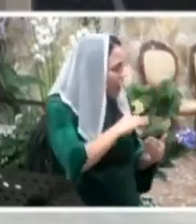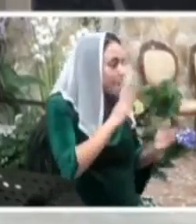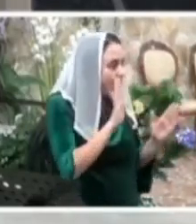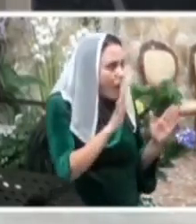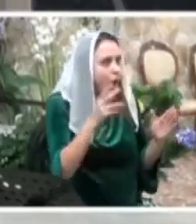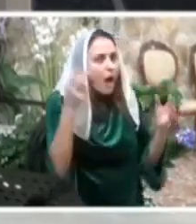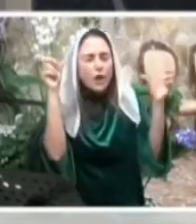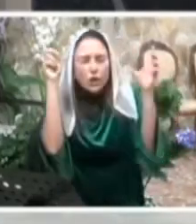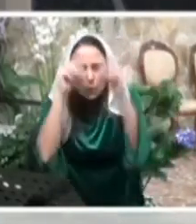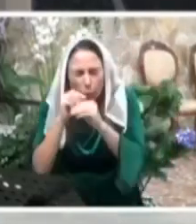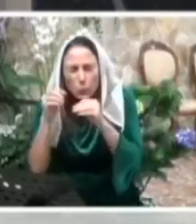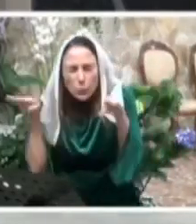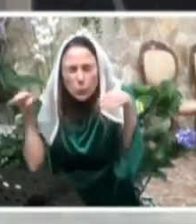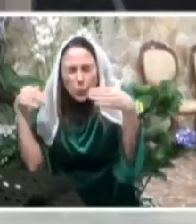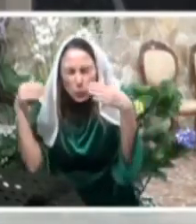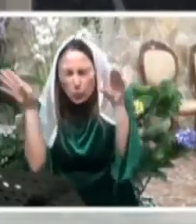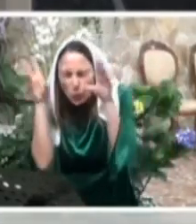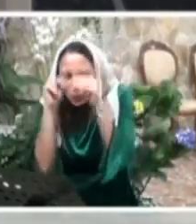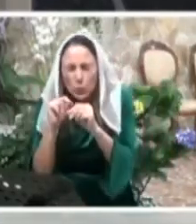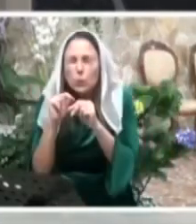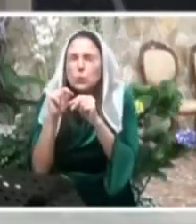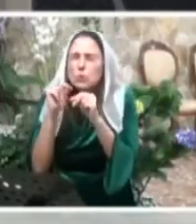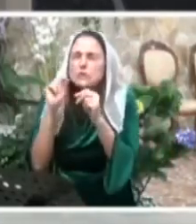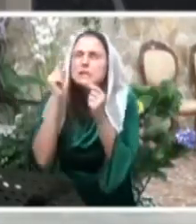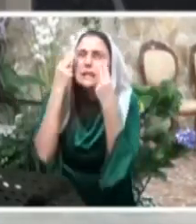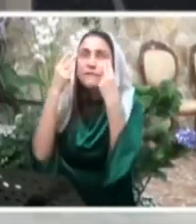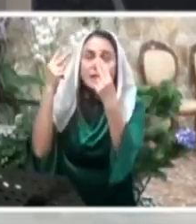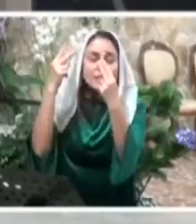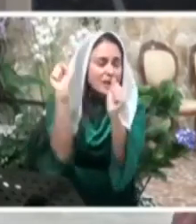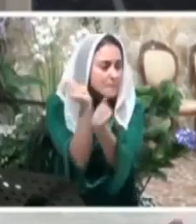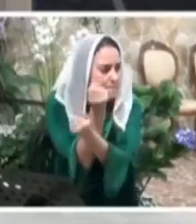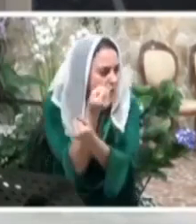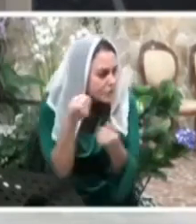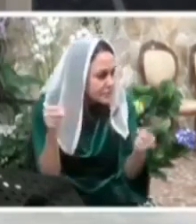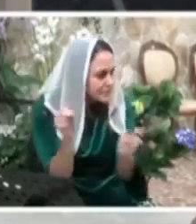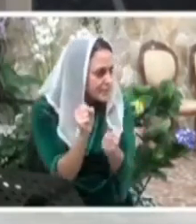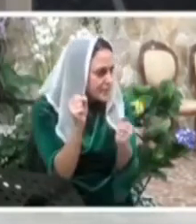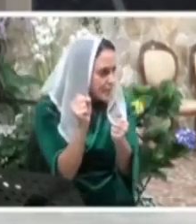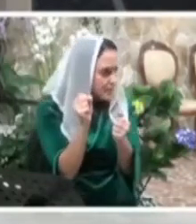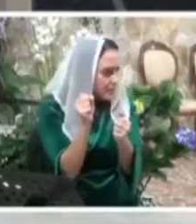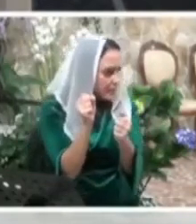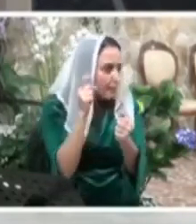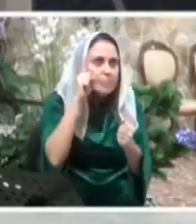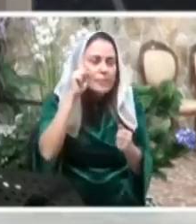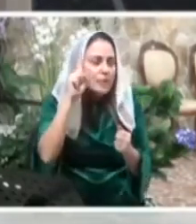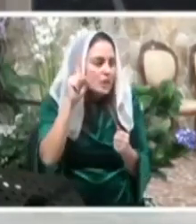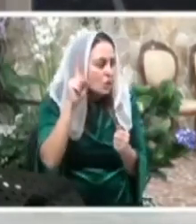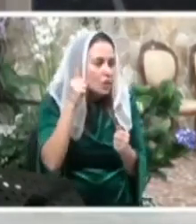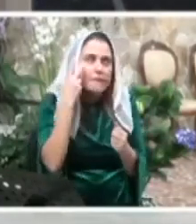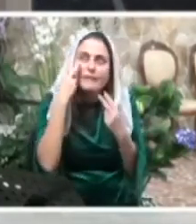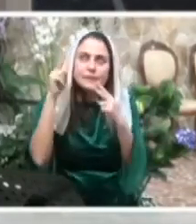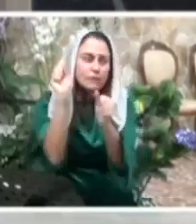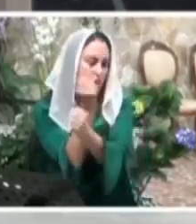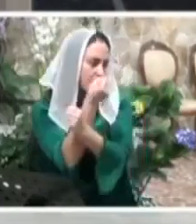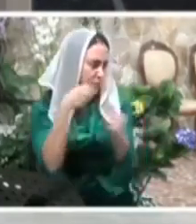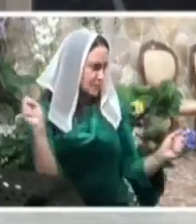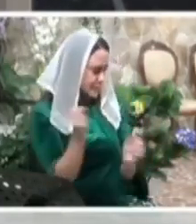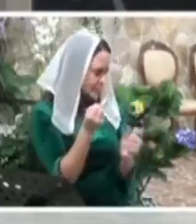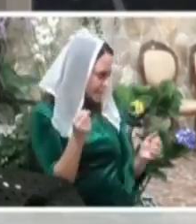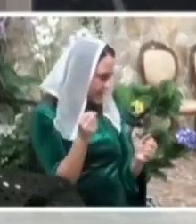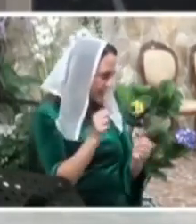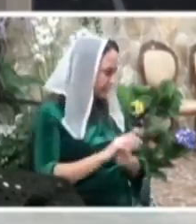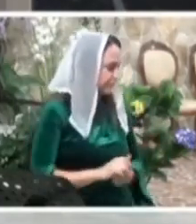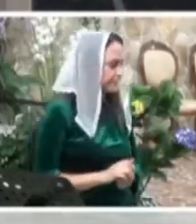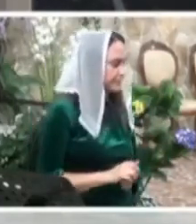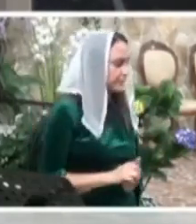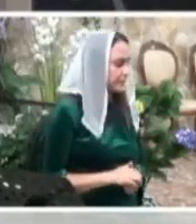chiusi che non riuscivano a vedere il bisogno di stare davanti al loro Creatore, il loro Dio,